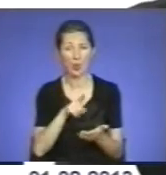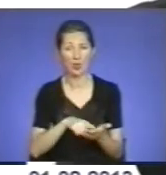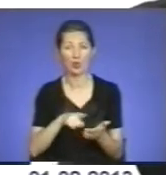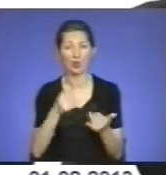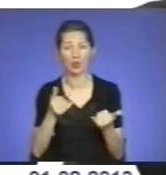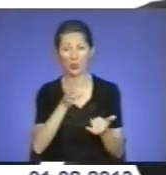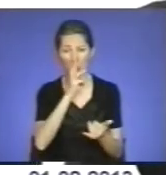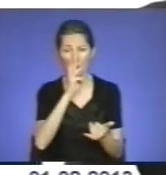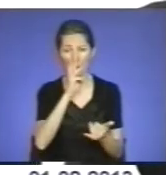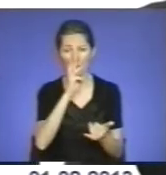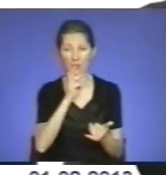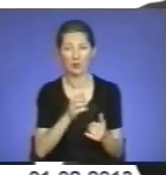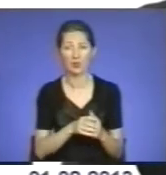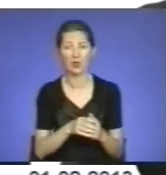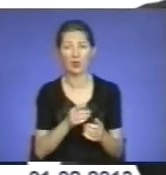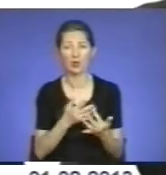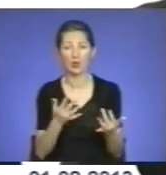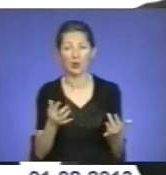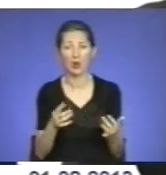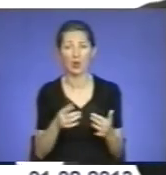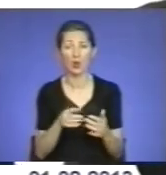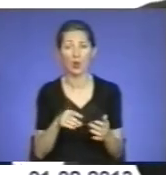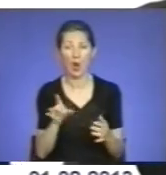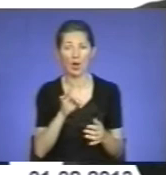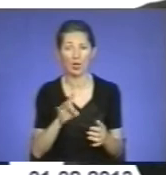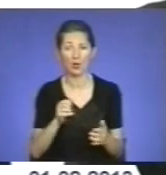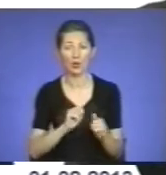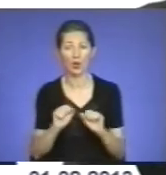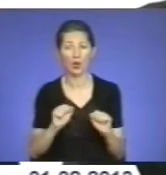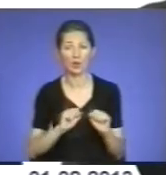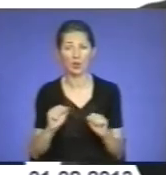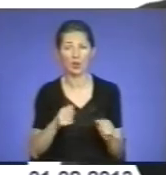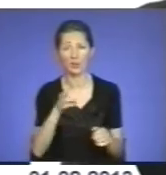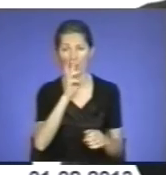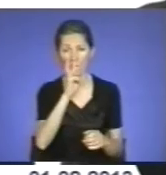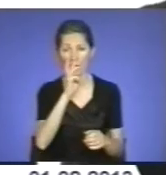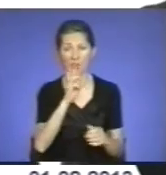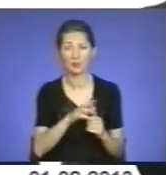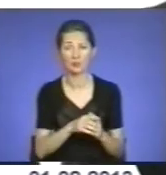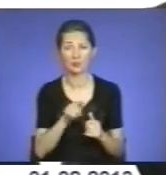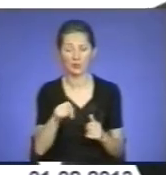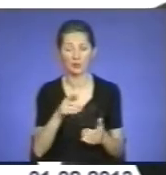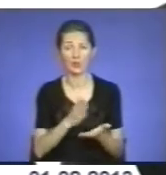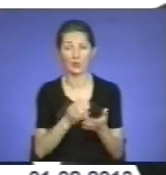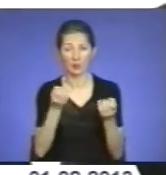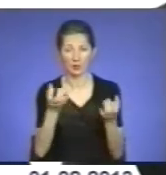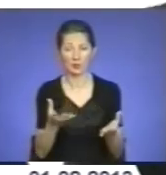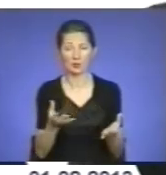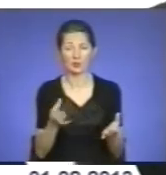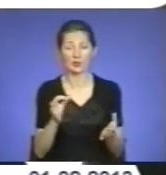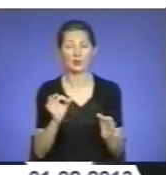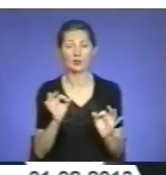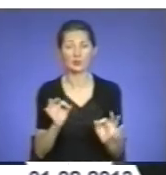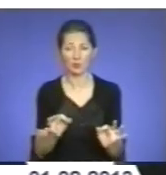заробітній платі на сьогодні до цілого ряду районів, до керівників. Заробітня плата, тут є, звичайно, і об'єктивні,